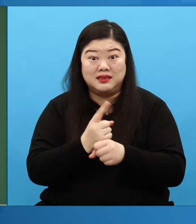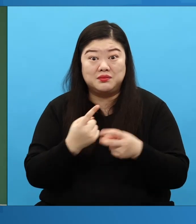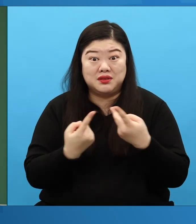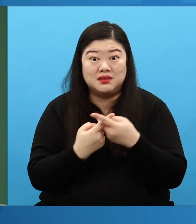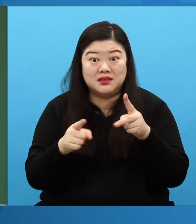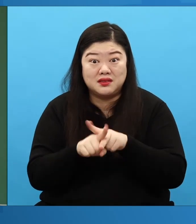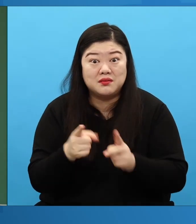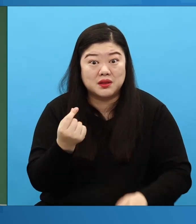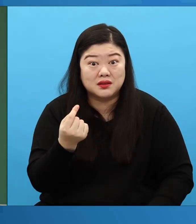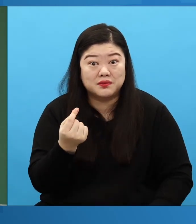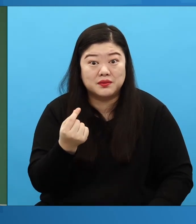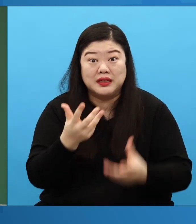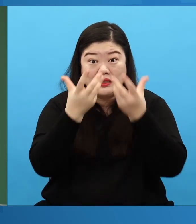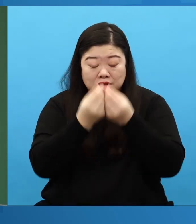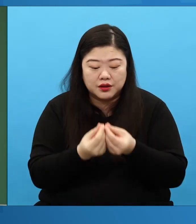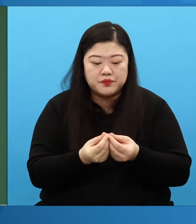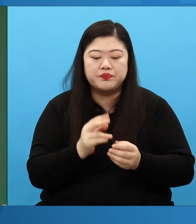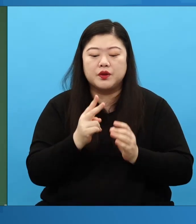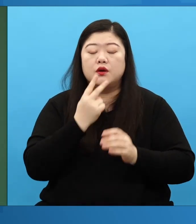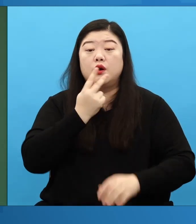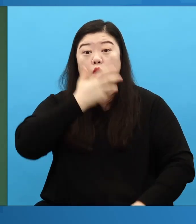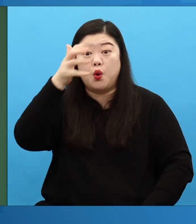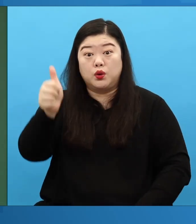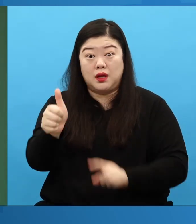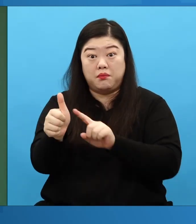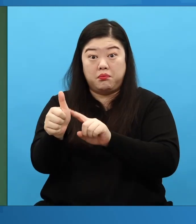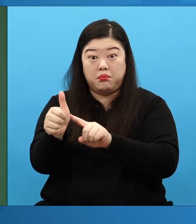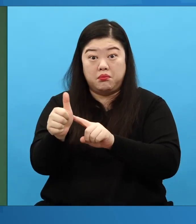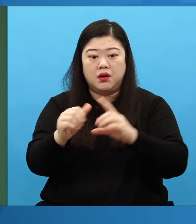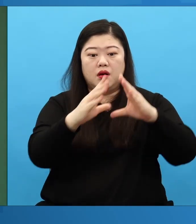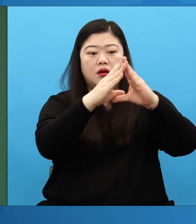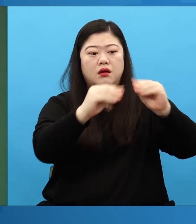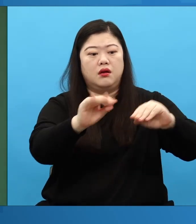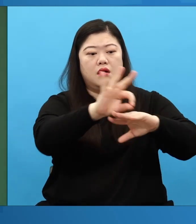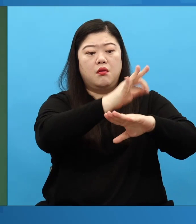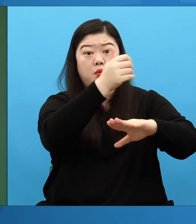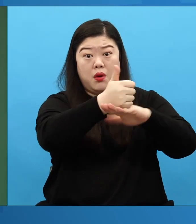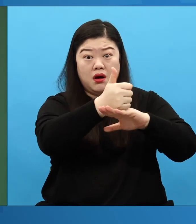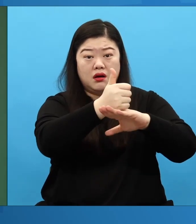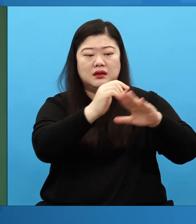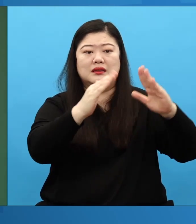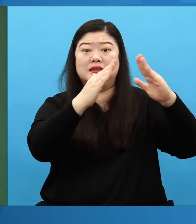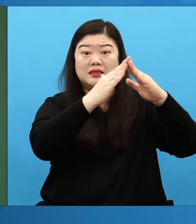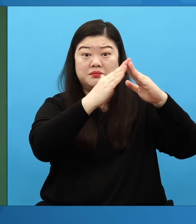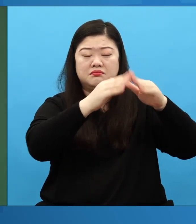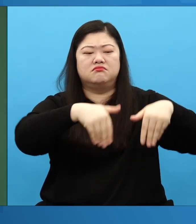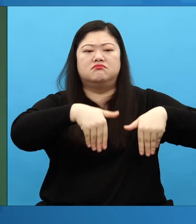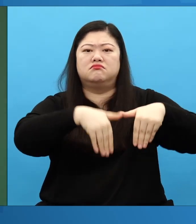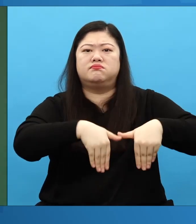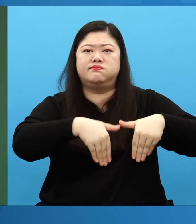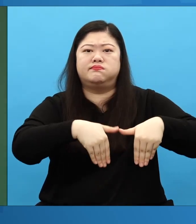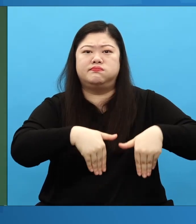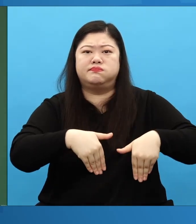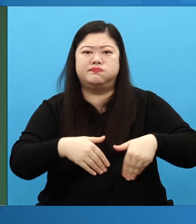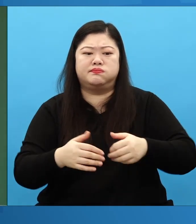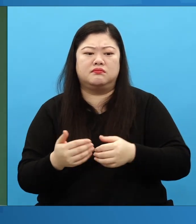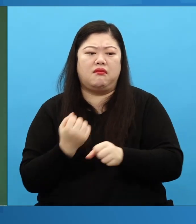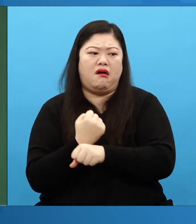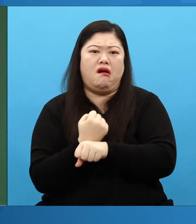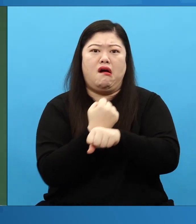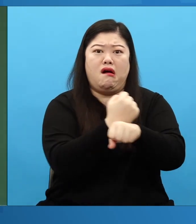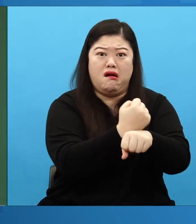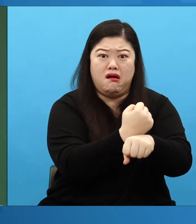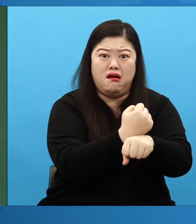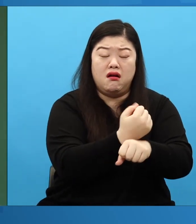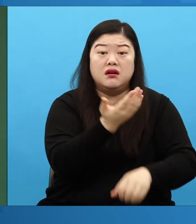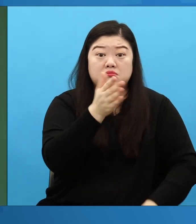explanation. 보디발의 집 노예로 간 이게요 전부 CVDIP라. Going as a slave to Potiphar's house, all of this was a